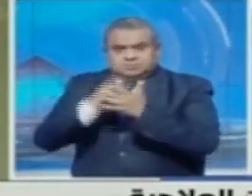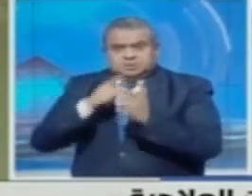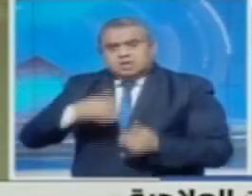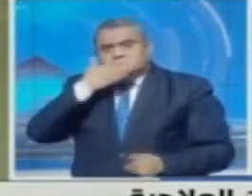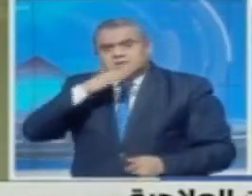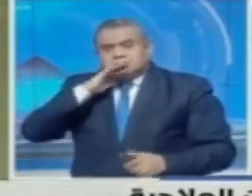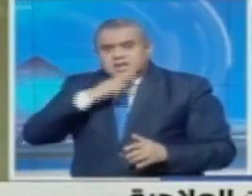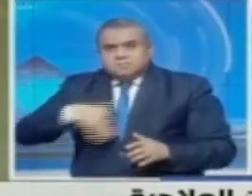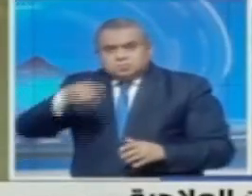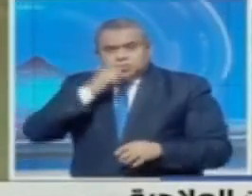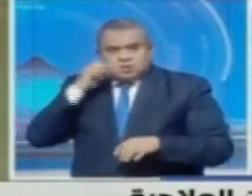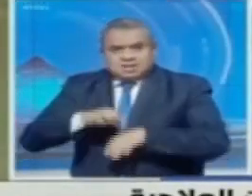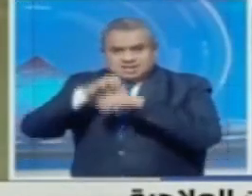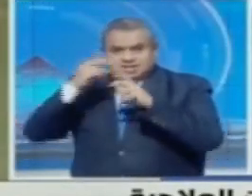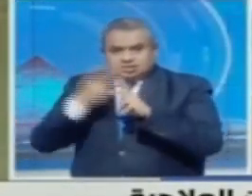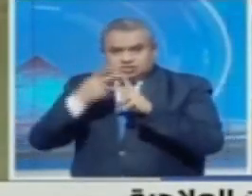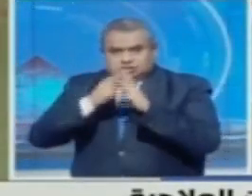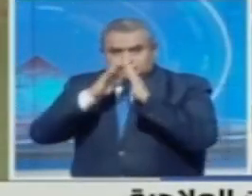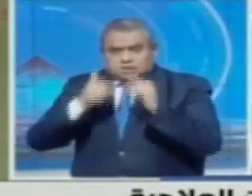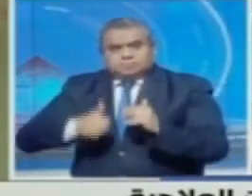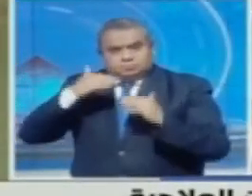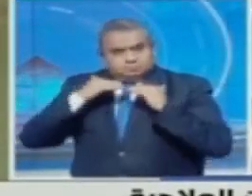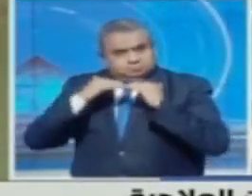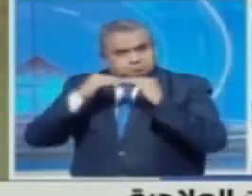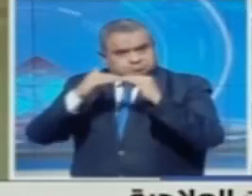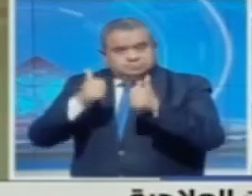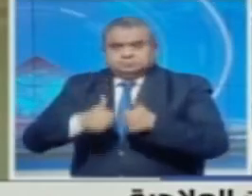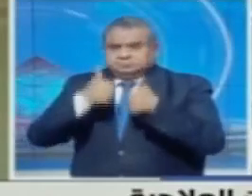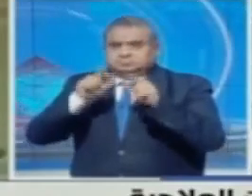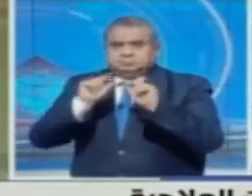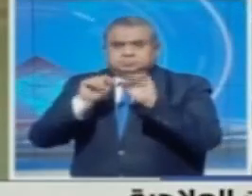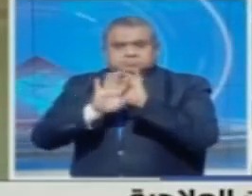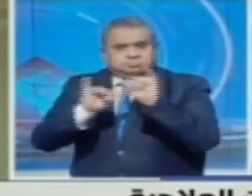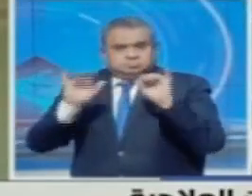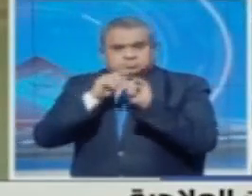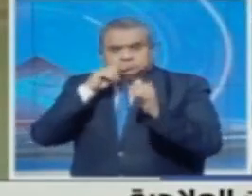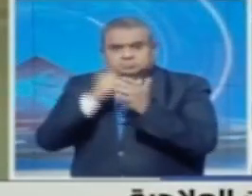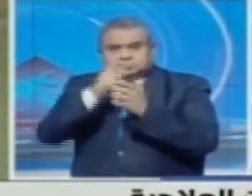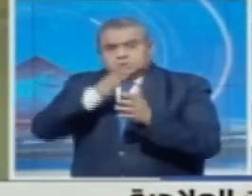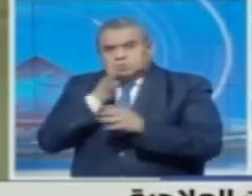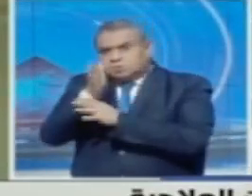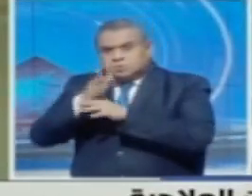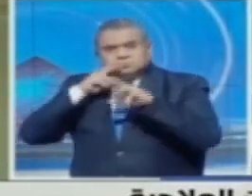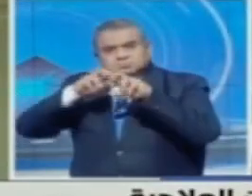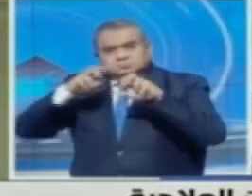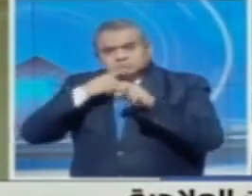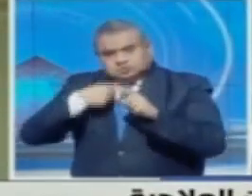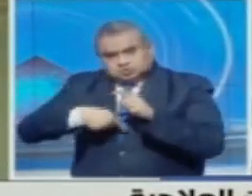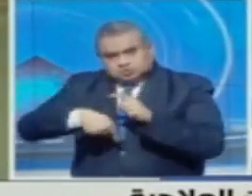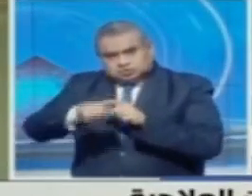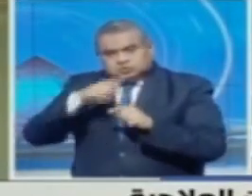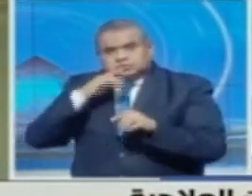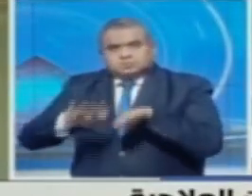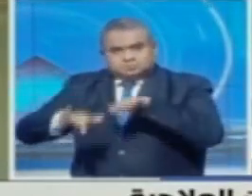في مطمئنة وفي حالة استقرار، وبنتابعهم لحين الخروج بإذن الله